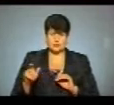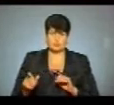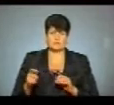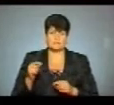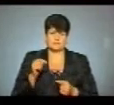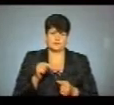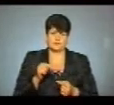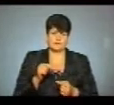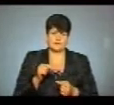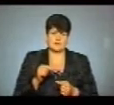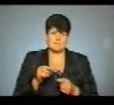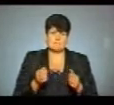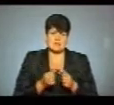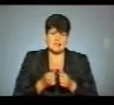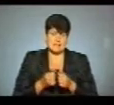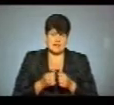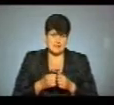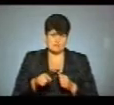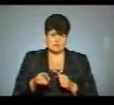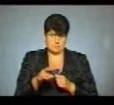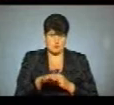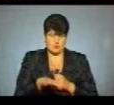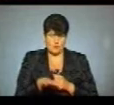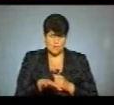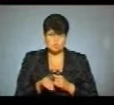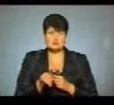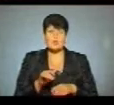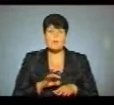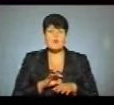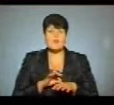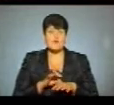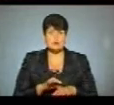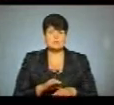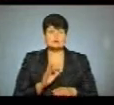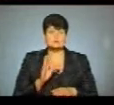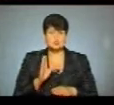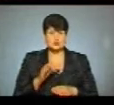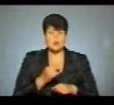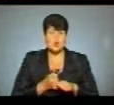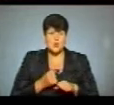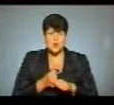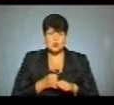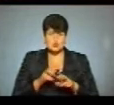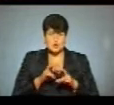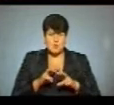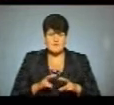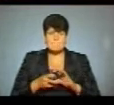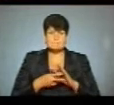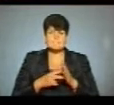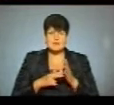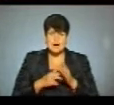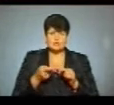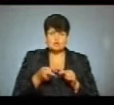відповідних прилеглих і цього мікрорайону, що проводиться розробка детального плану